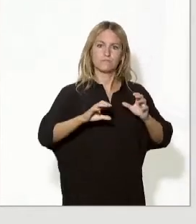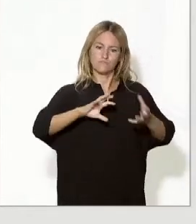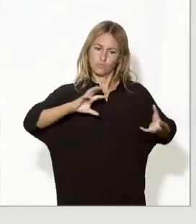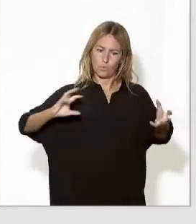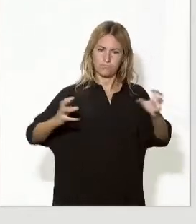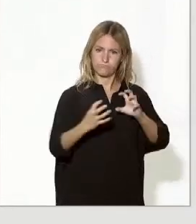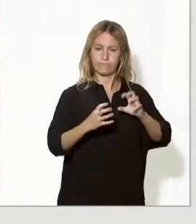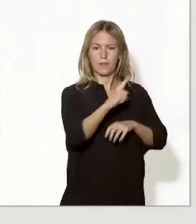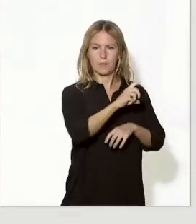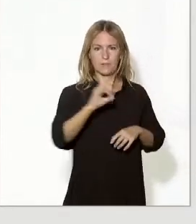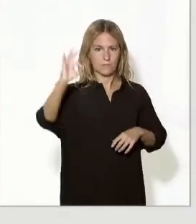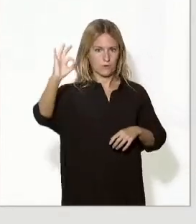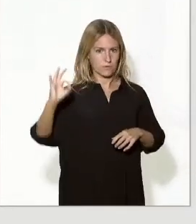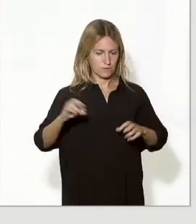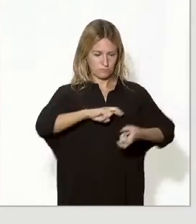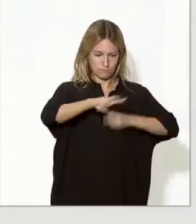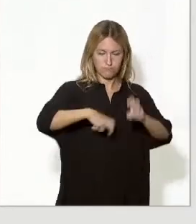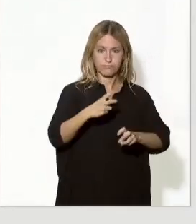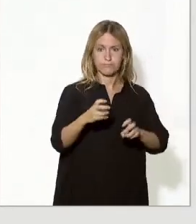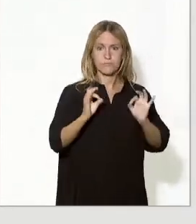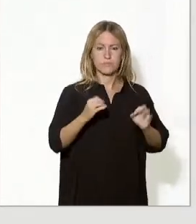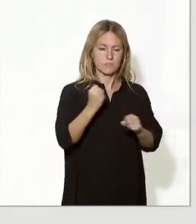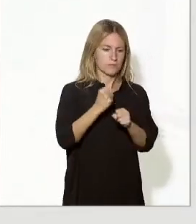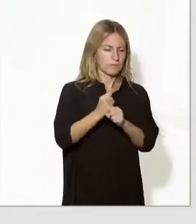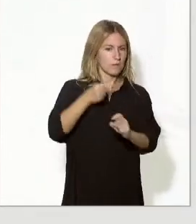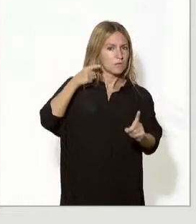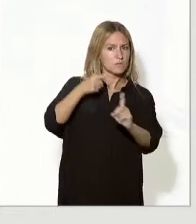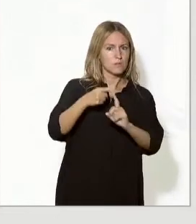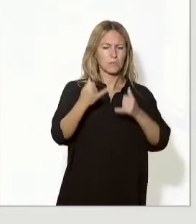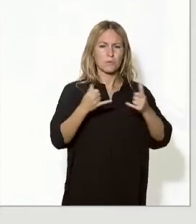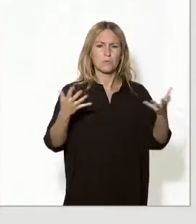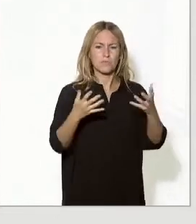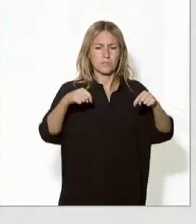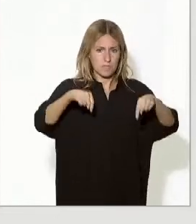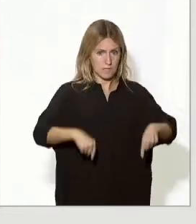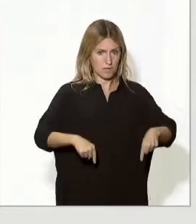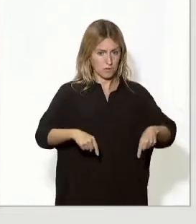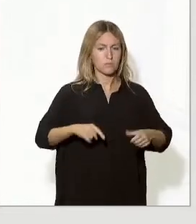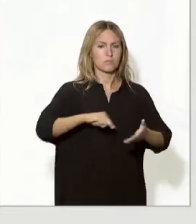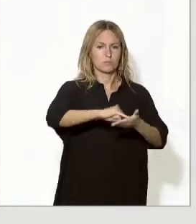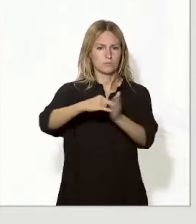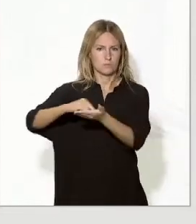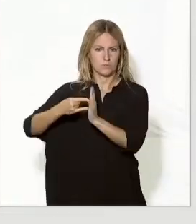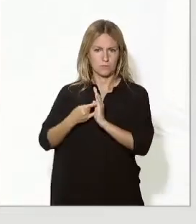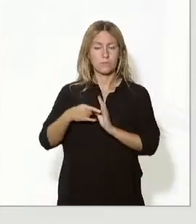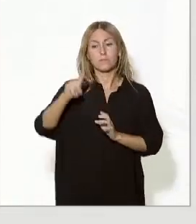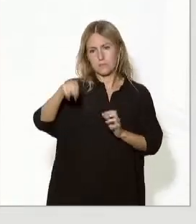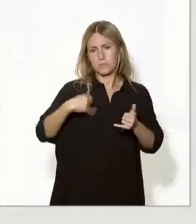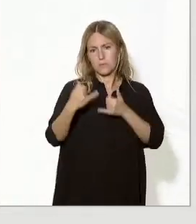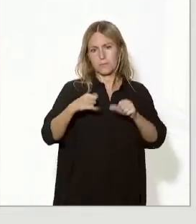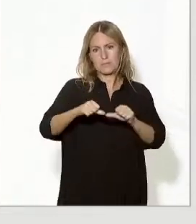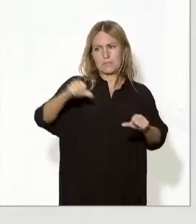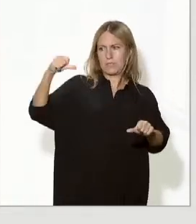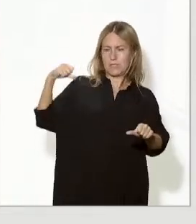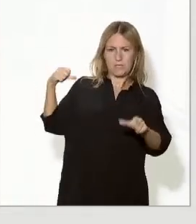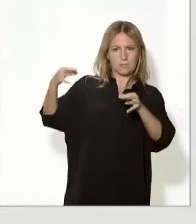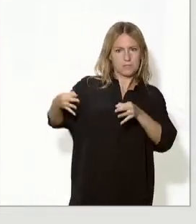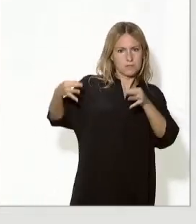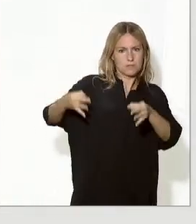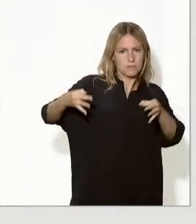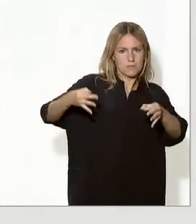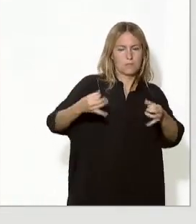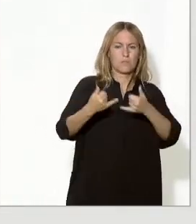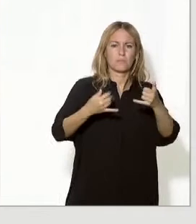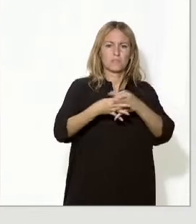i treballant per resoldre els problemes urgents del present, però també els problemes estructurals, en especial